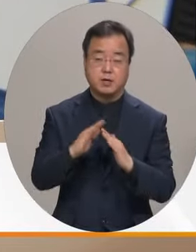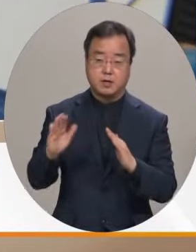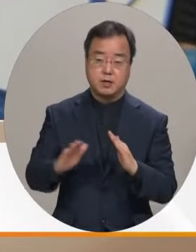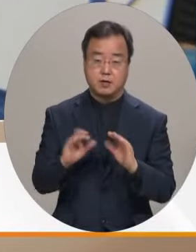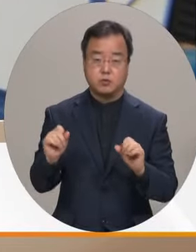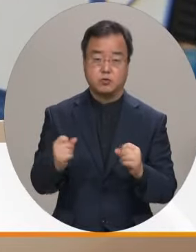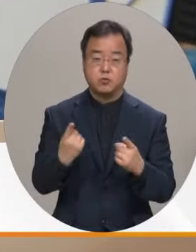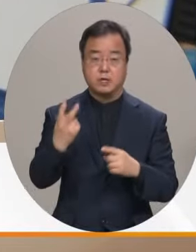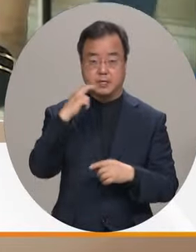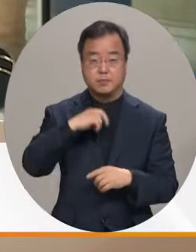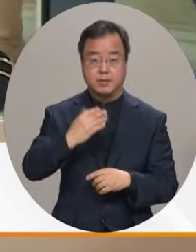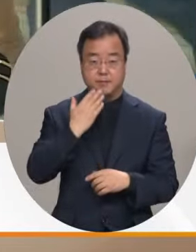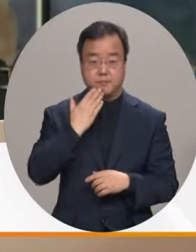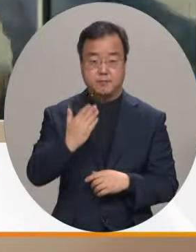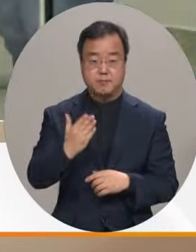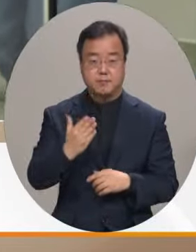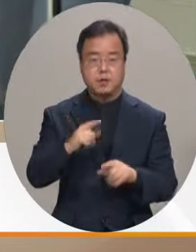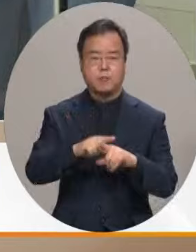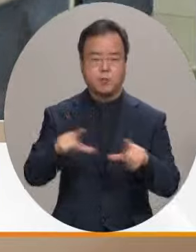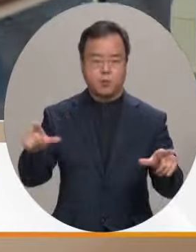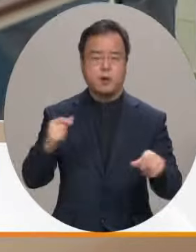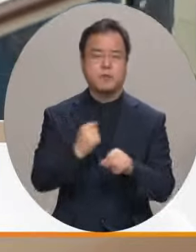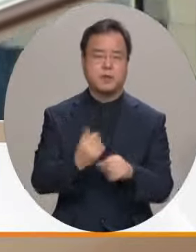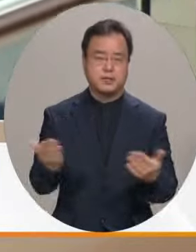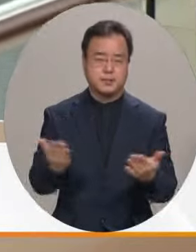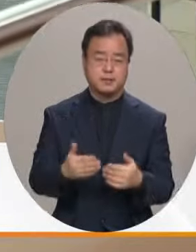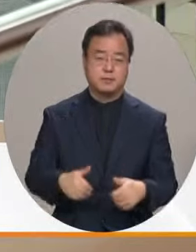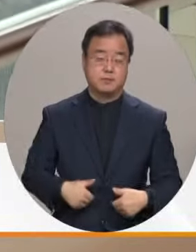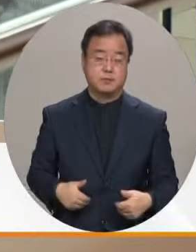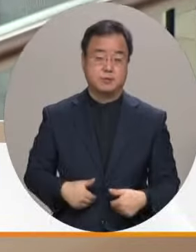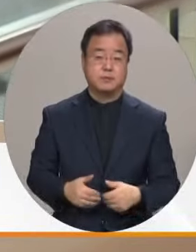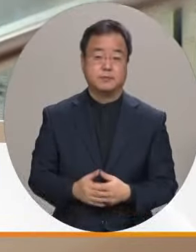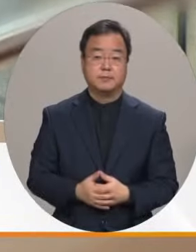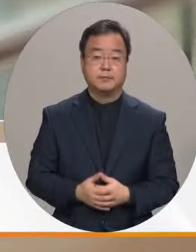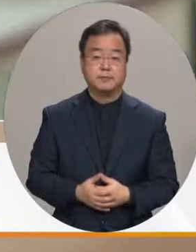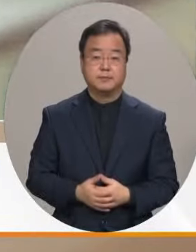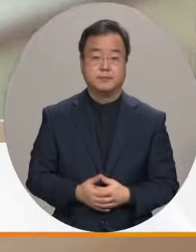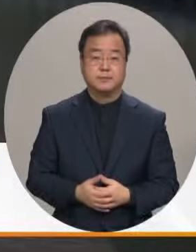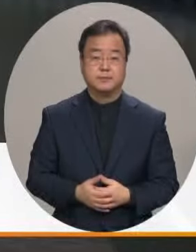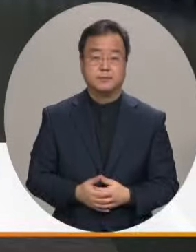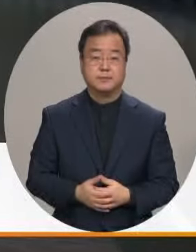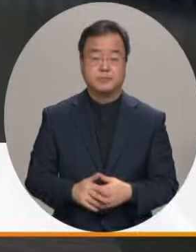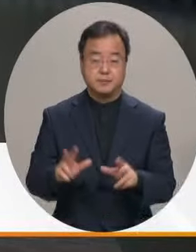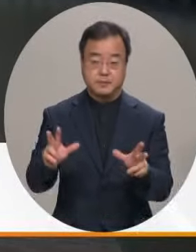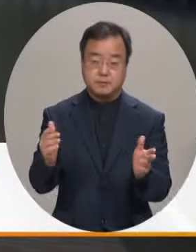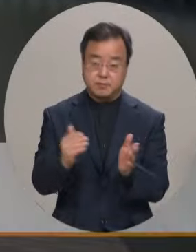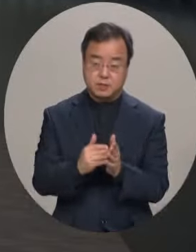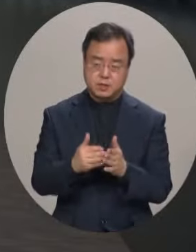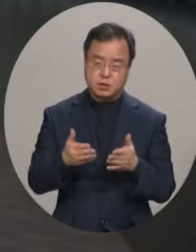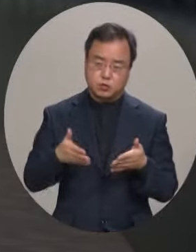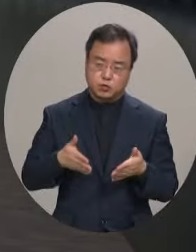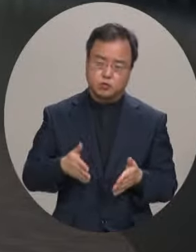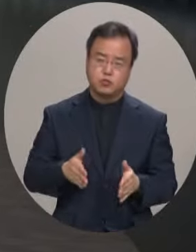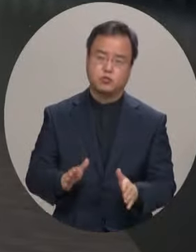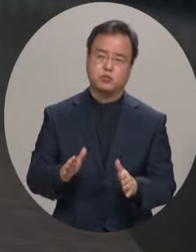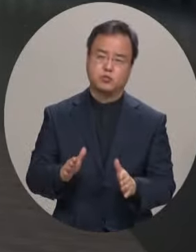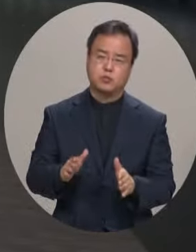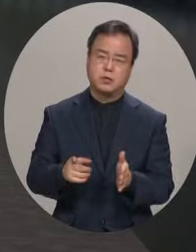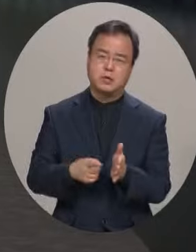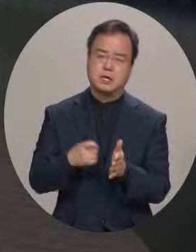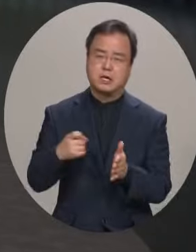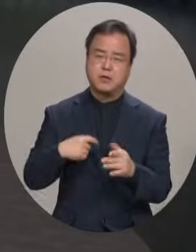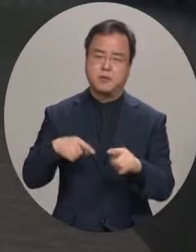어 예 보편화하는 것이 필요합니다네 예 그동안에 저출생 대책이 좀 효과가